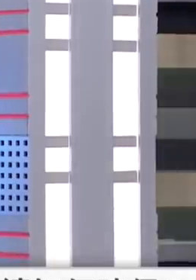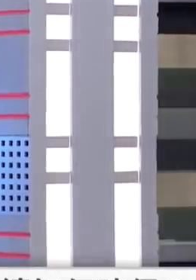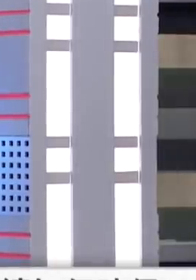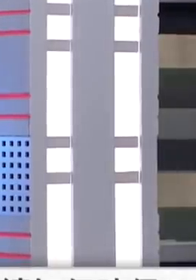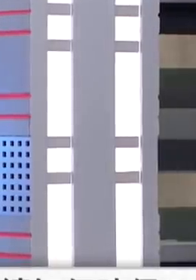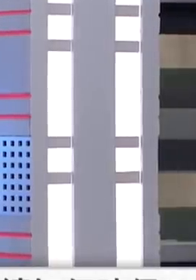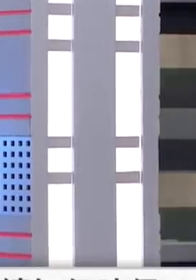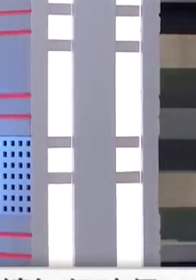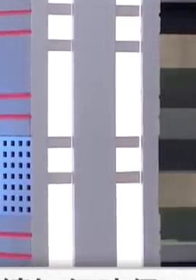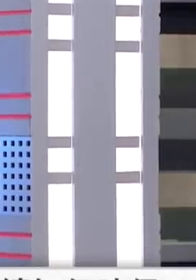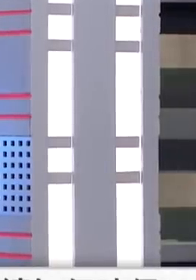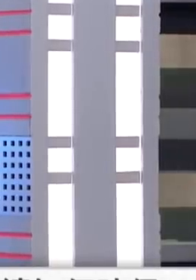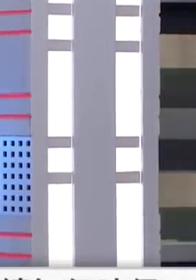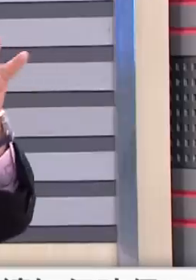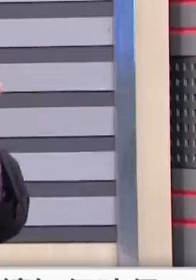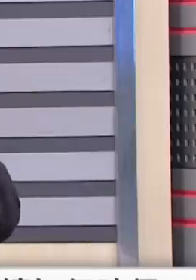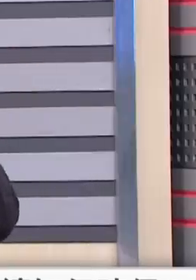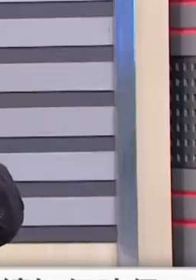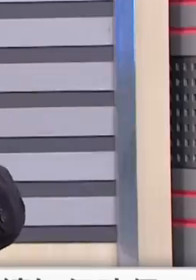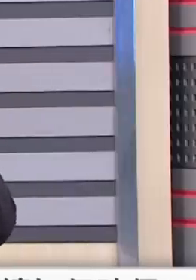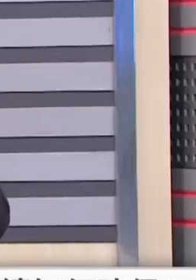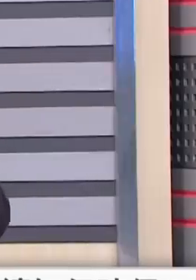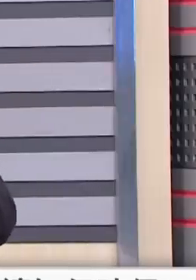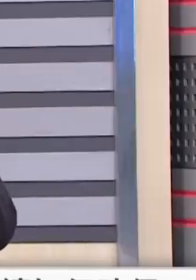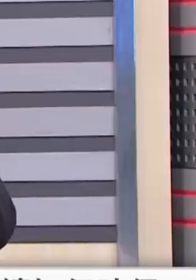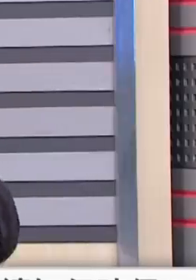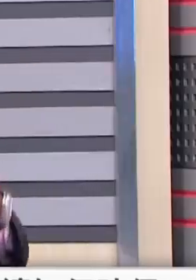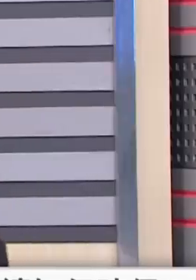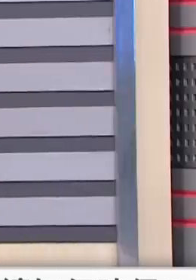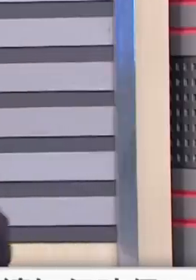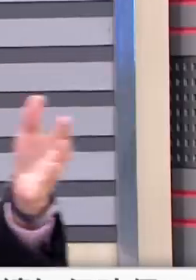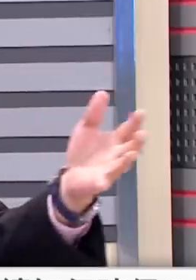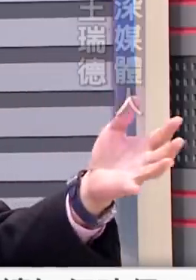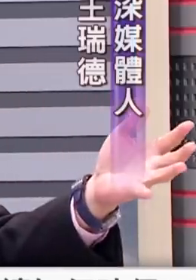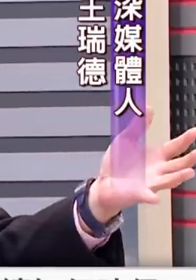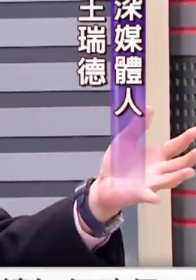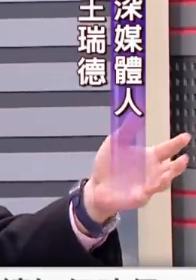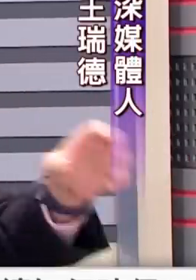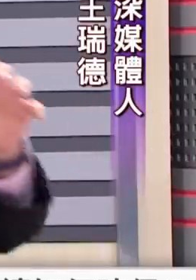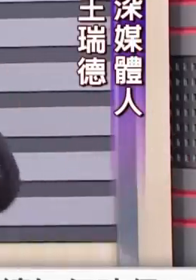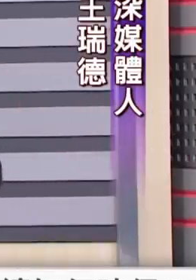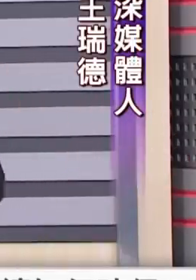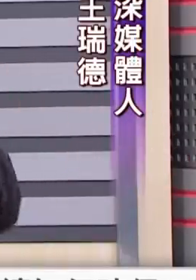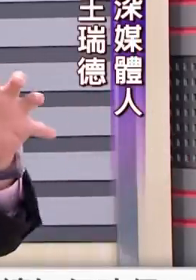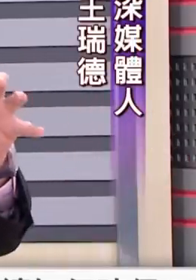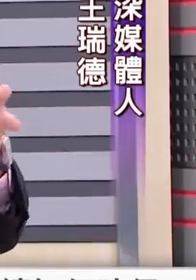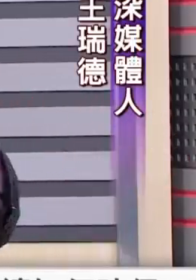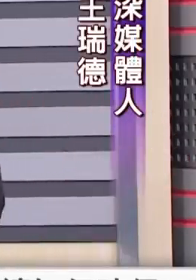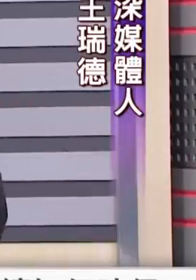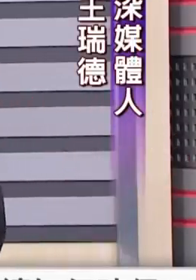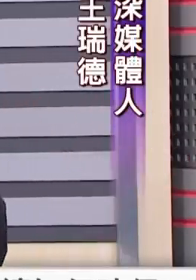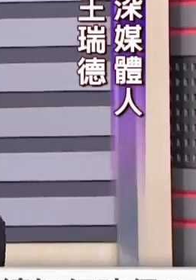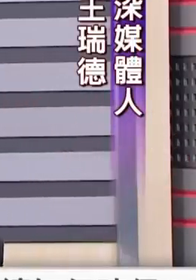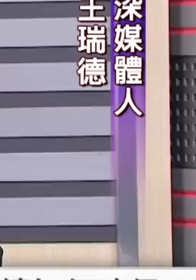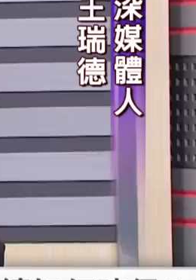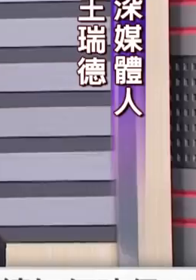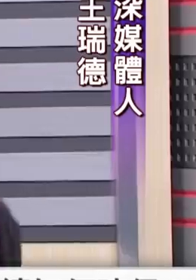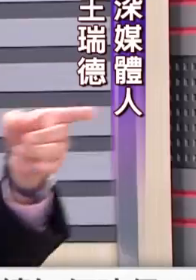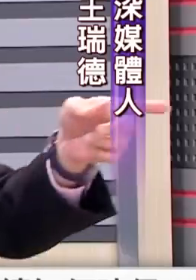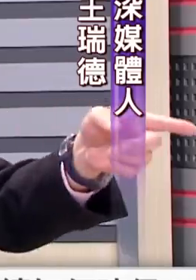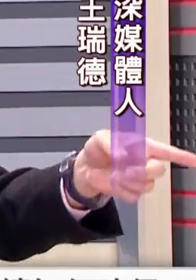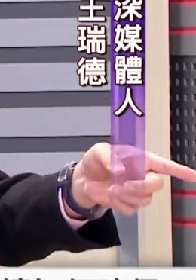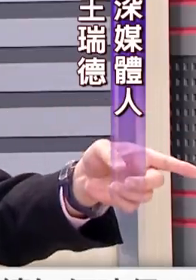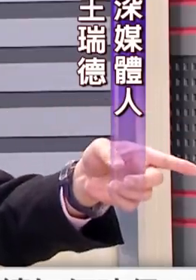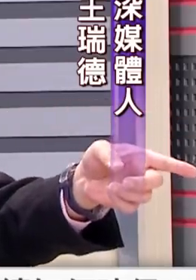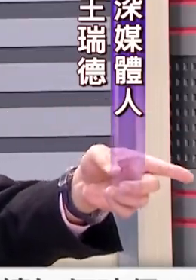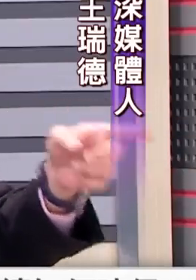我们一样要锁紧，你知道吗？一样，外国人暂时不准进来，全世界各地都是这样啊。外国人不准进来，那国人如果你要进来的话呢，